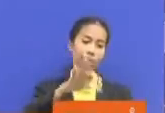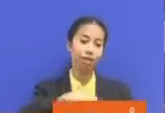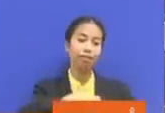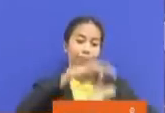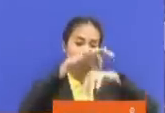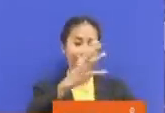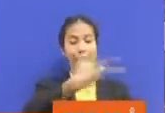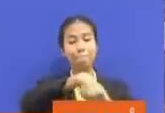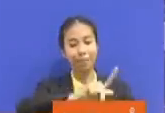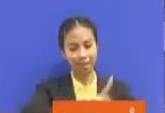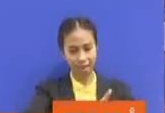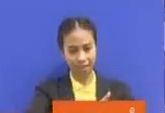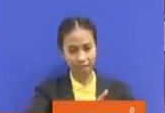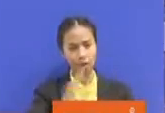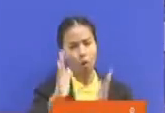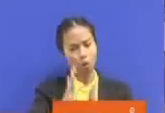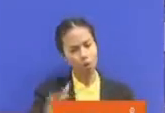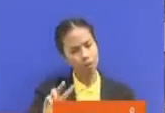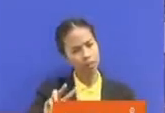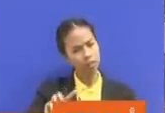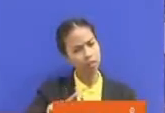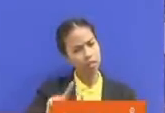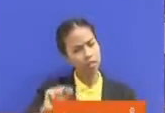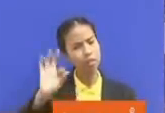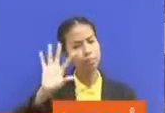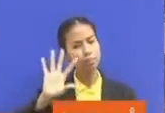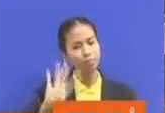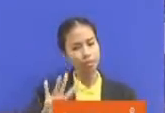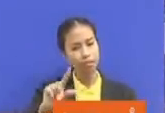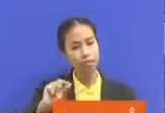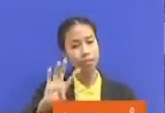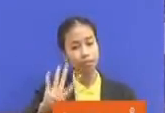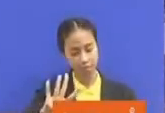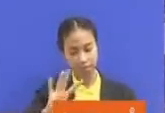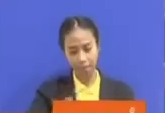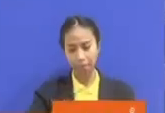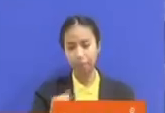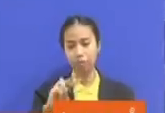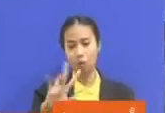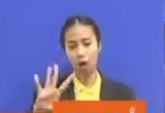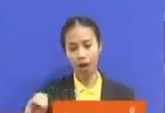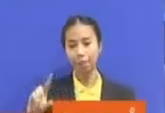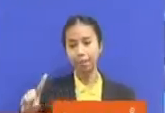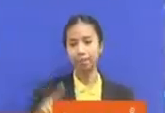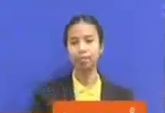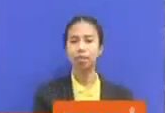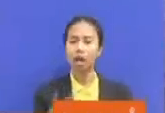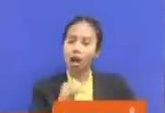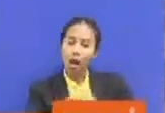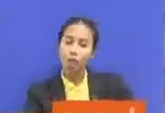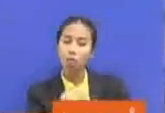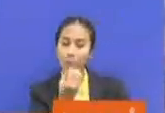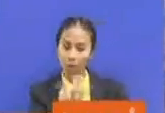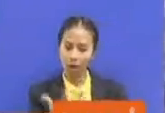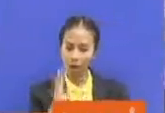2531นั่นเองนะคะซึ่งหลายคนก็มองว่ามีความเหมาะสมขณะที่ในส่วนของนายจุรินนะคะก็บอกเขาว่า